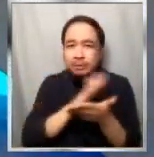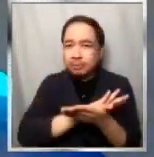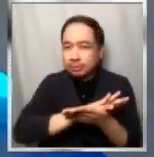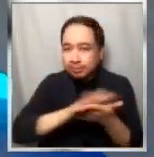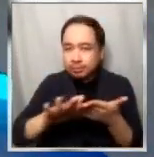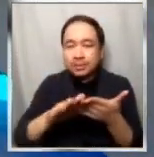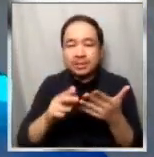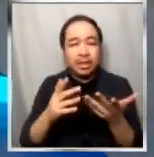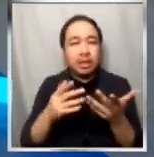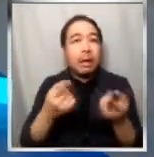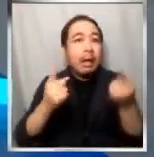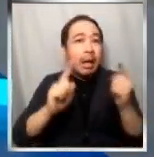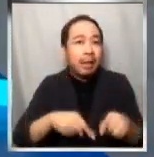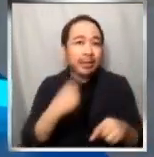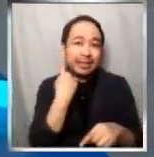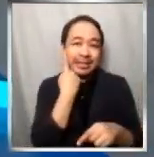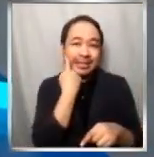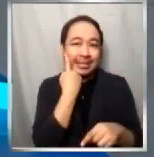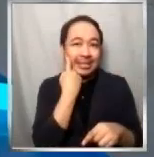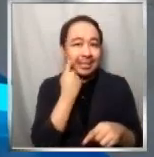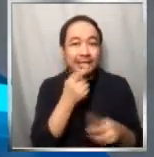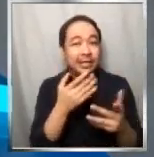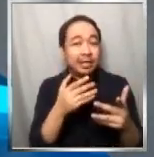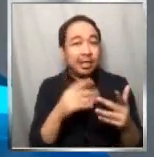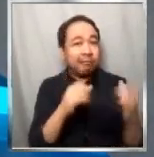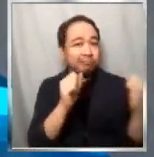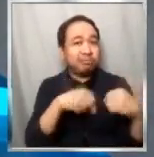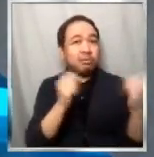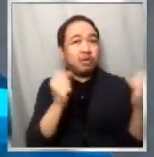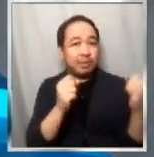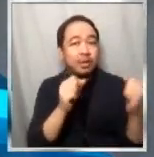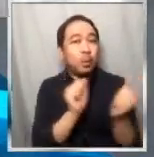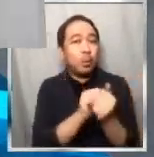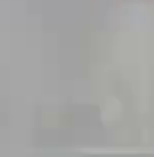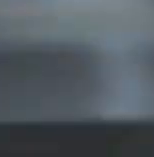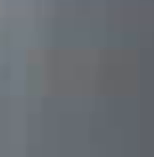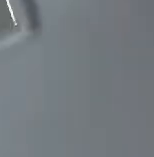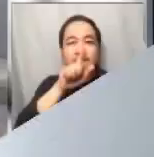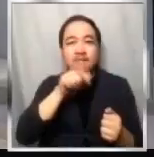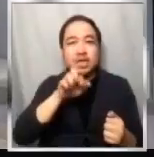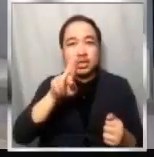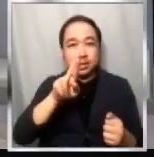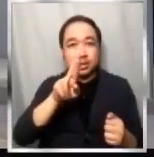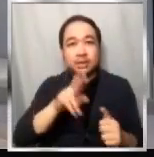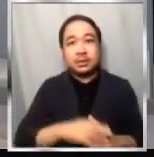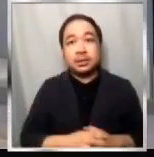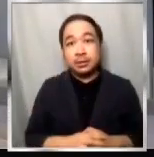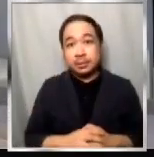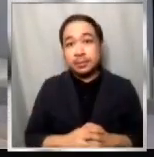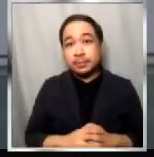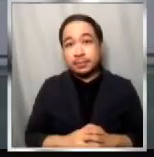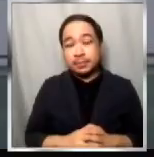na indemnification agreement. Nakatutok si Layalvis.